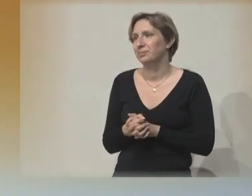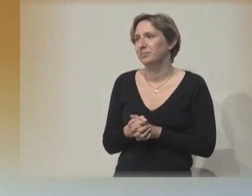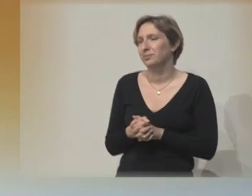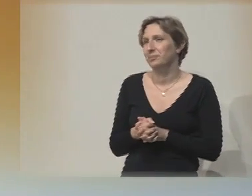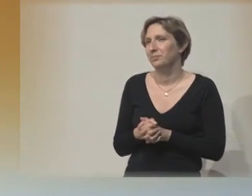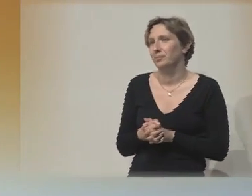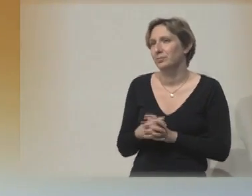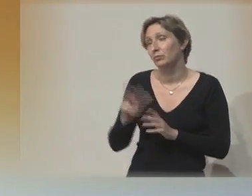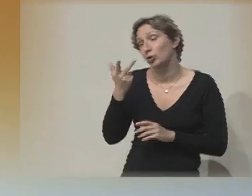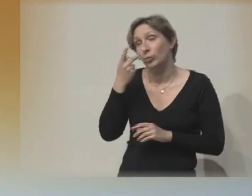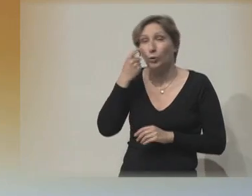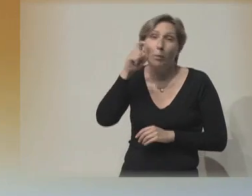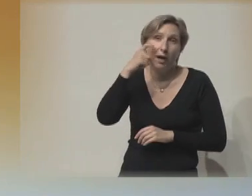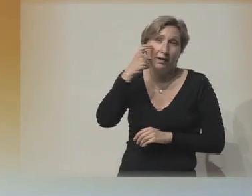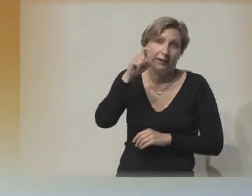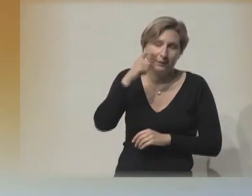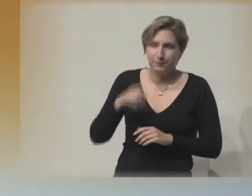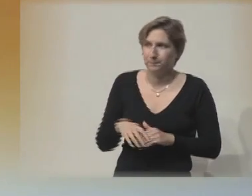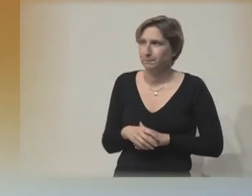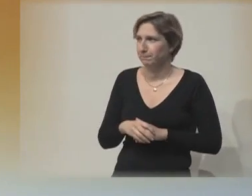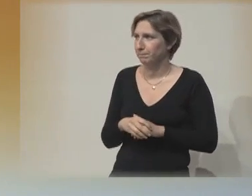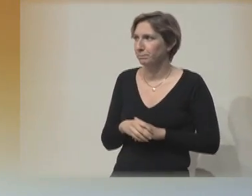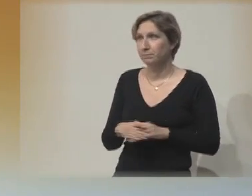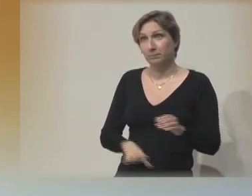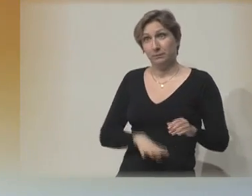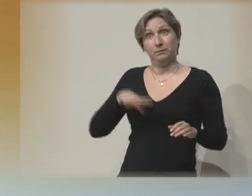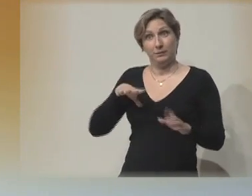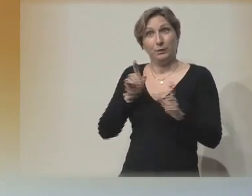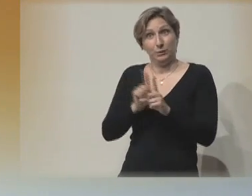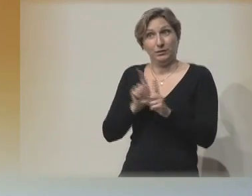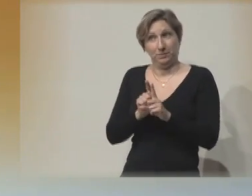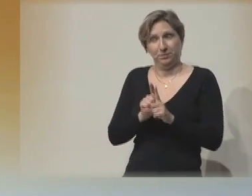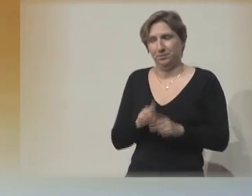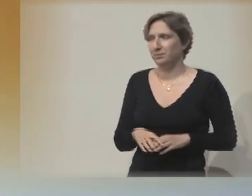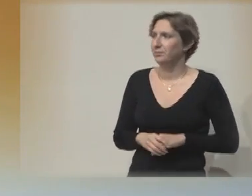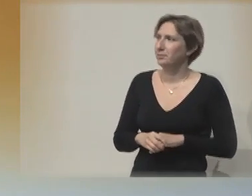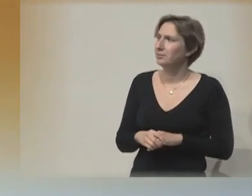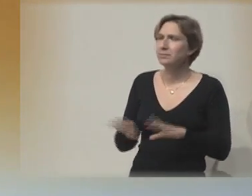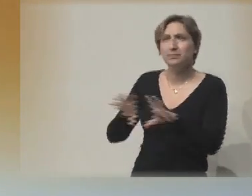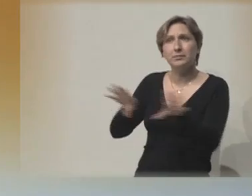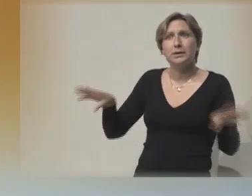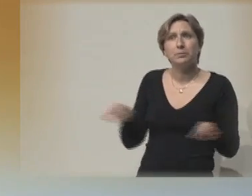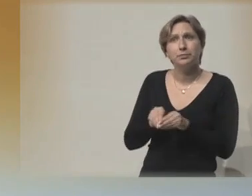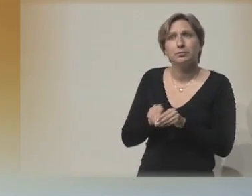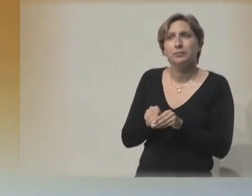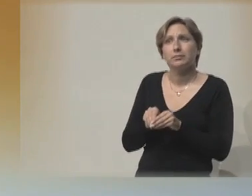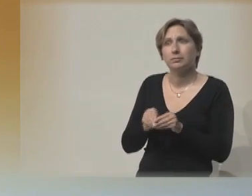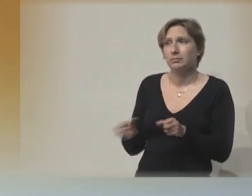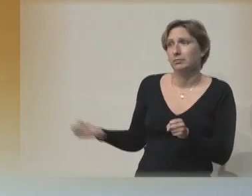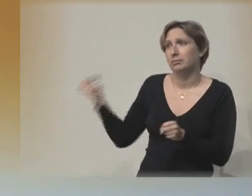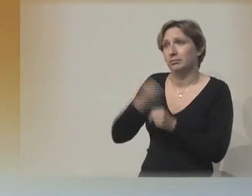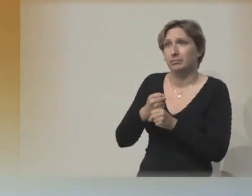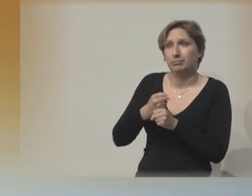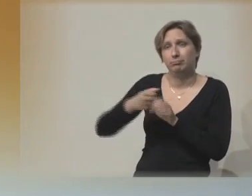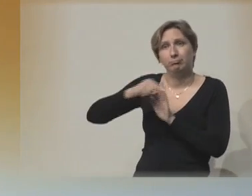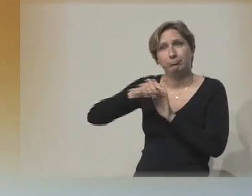Troisième remarque pour moi, élément de fierté aussi. L'équipe que nous avons formée